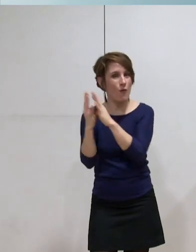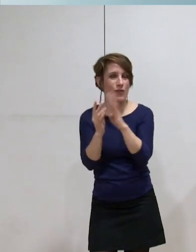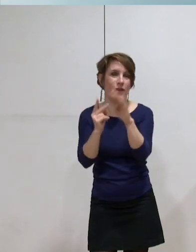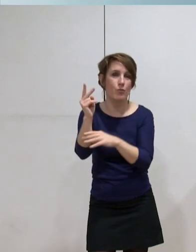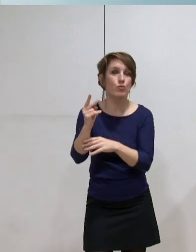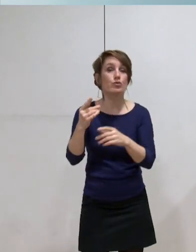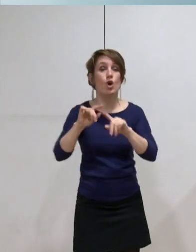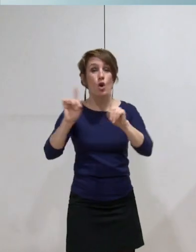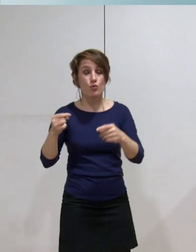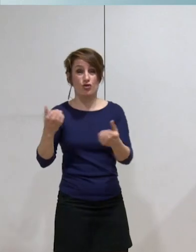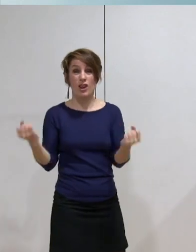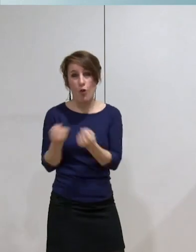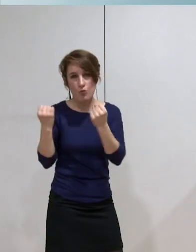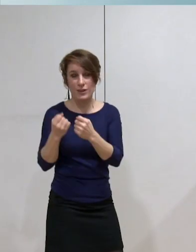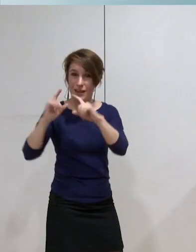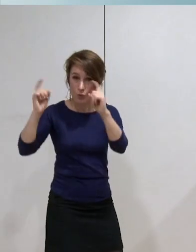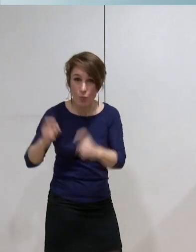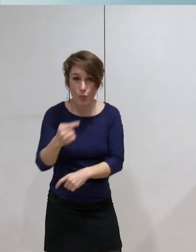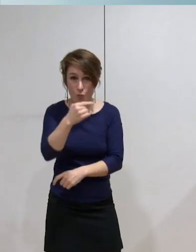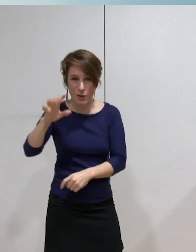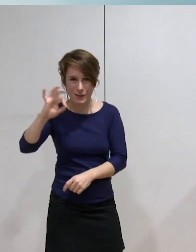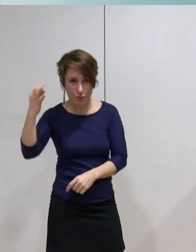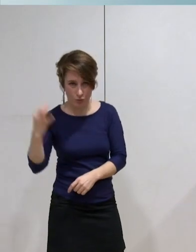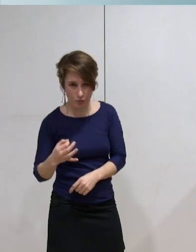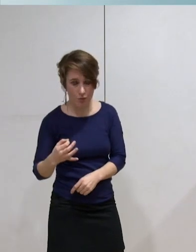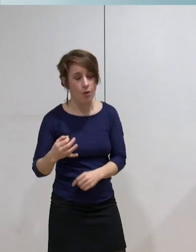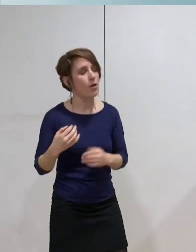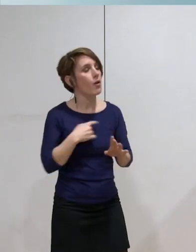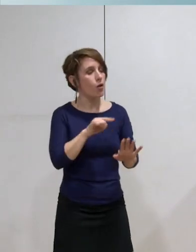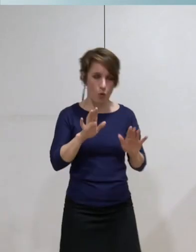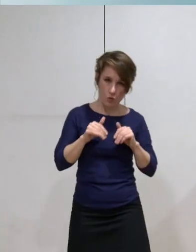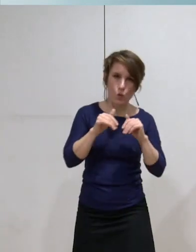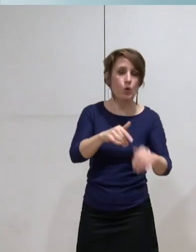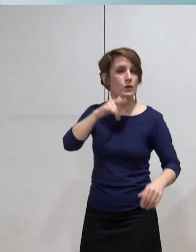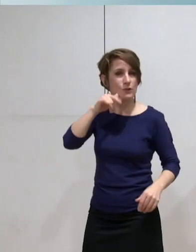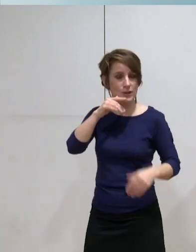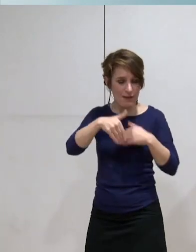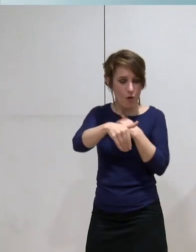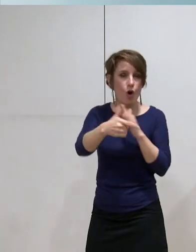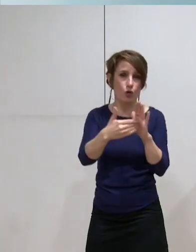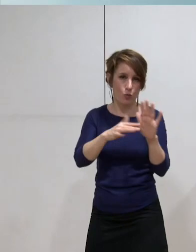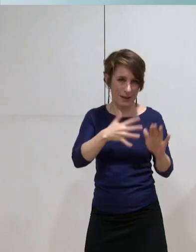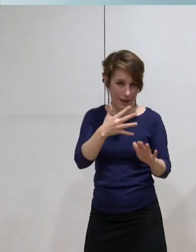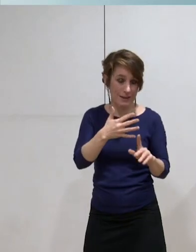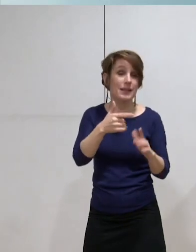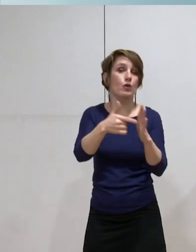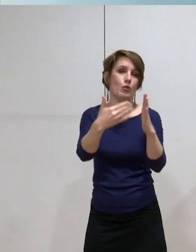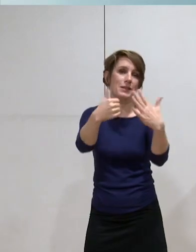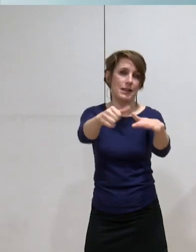la communication nous continuons ces efforts sur 2015 et demain sur